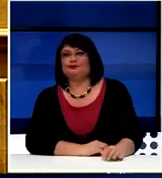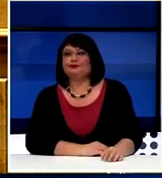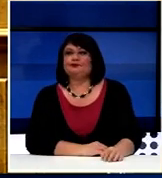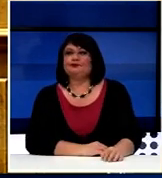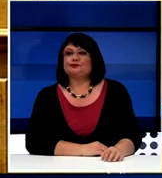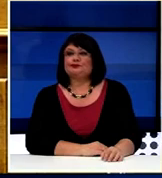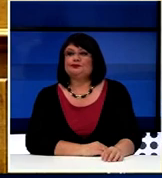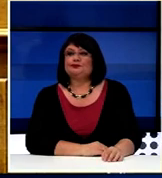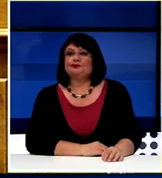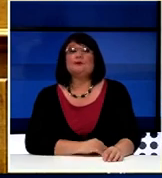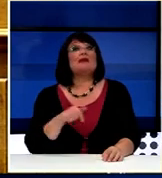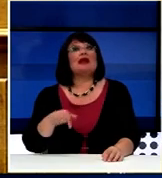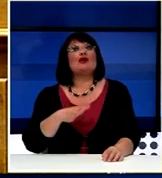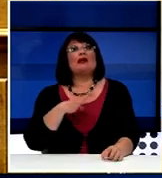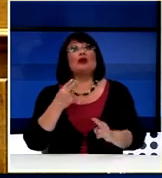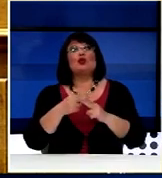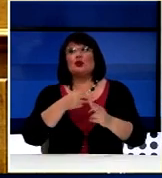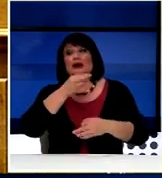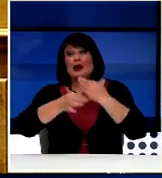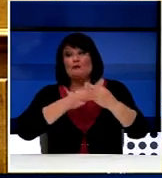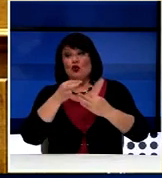Και στο σημείο αυτό θέλω να τονίσω